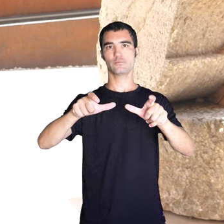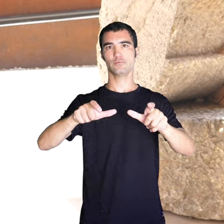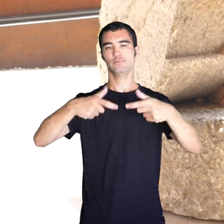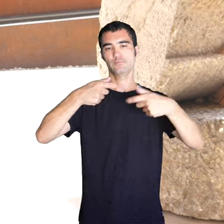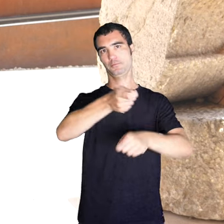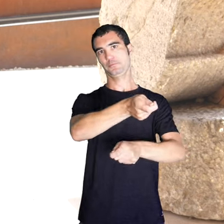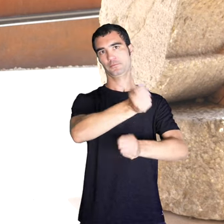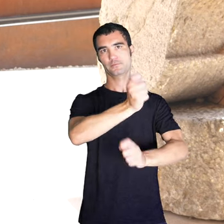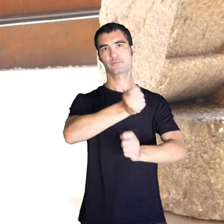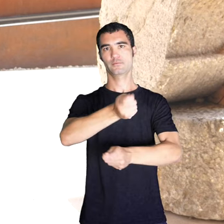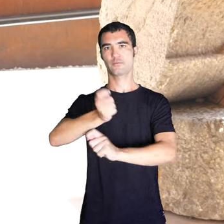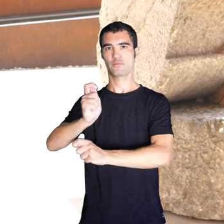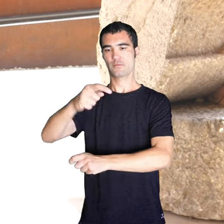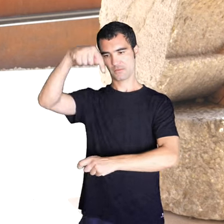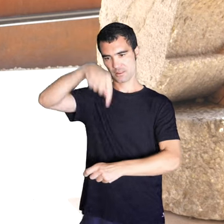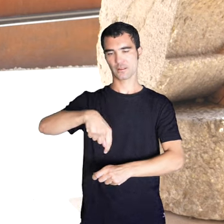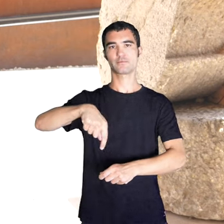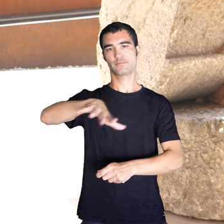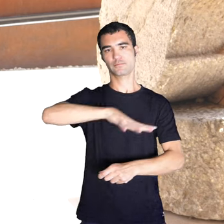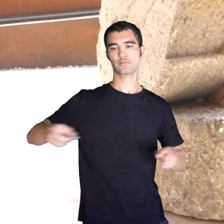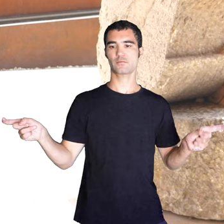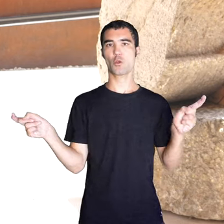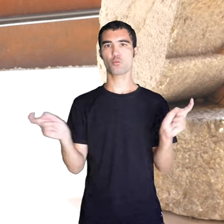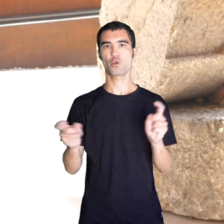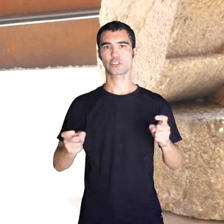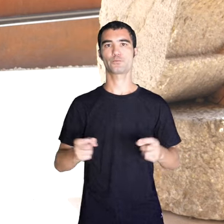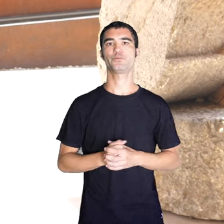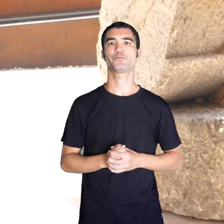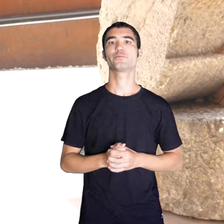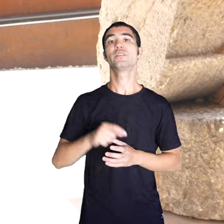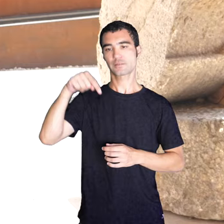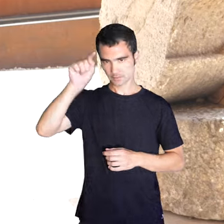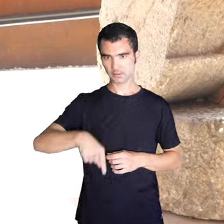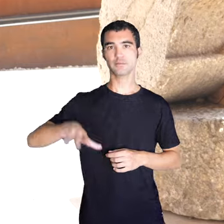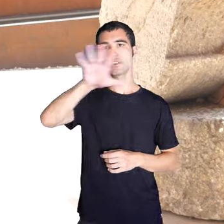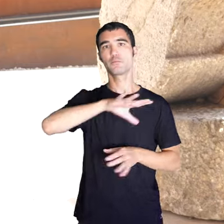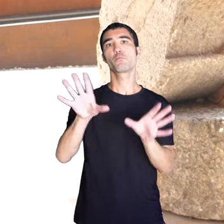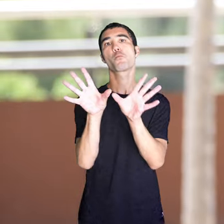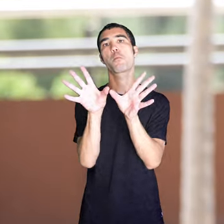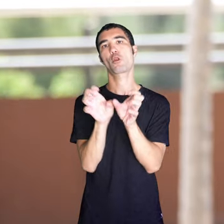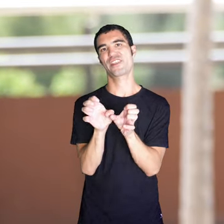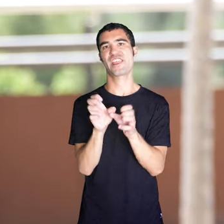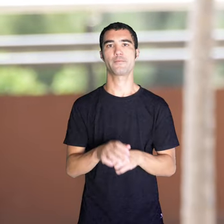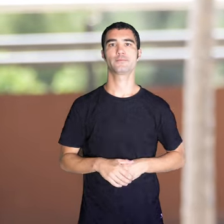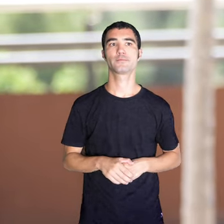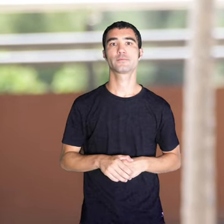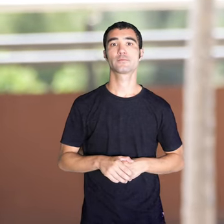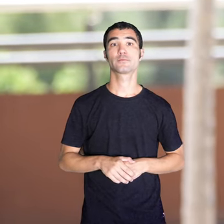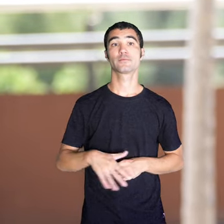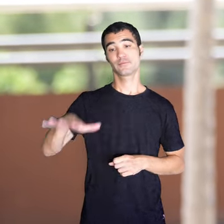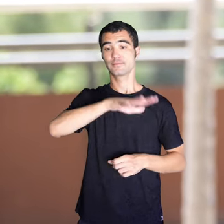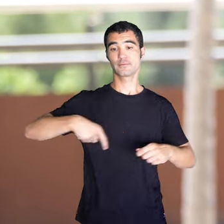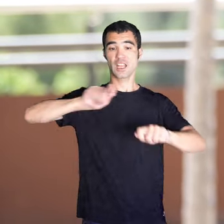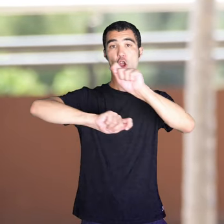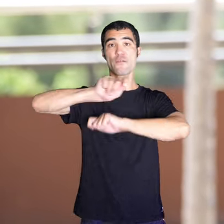de la pesca en esport. En esport i a la província, diríem. La cofradia de Solla se